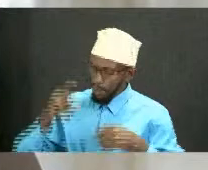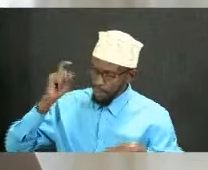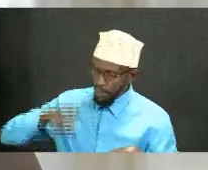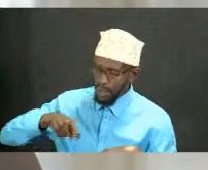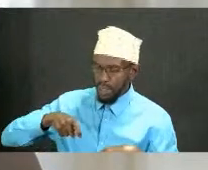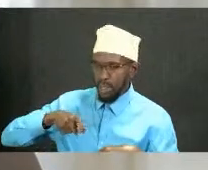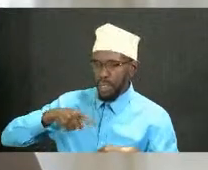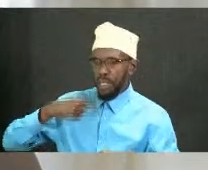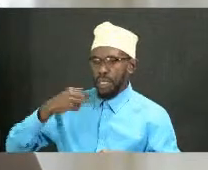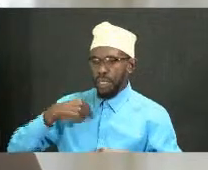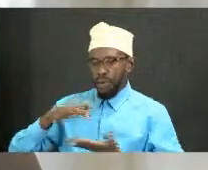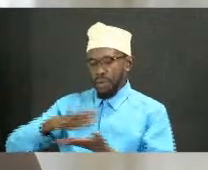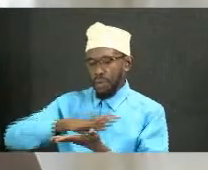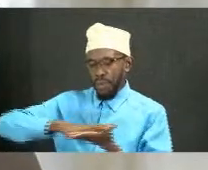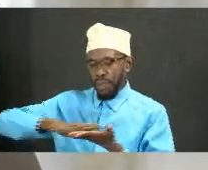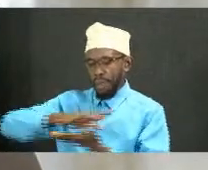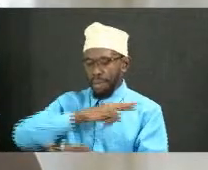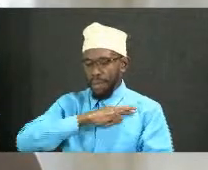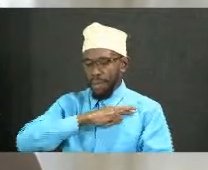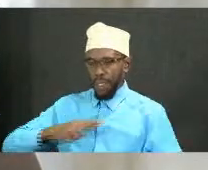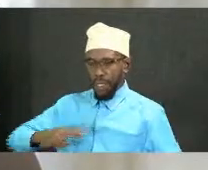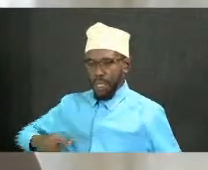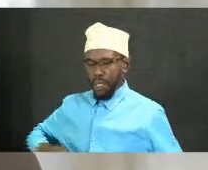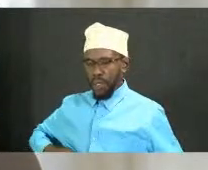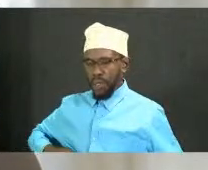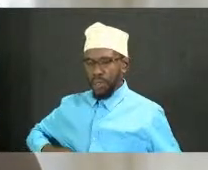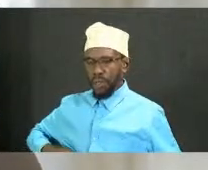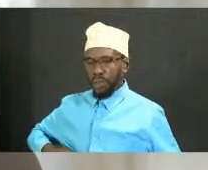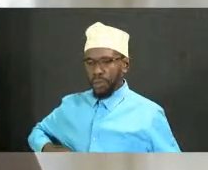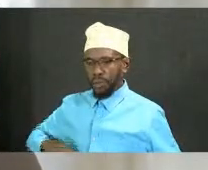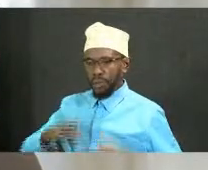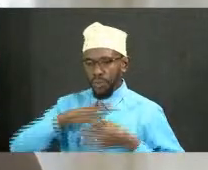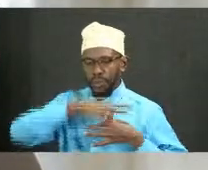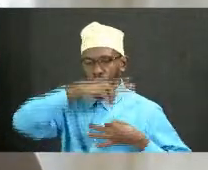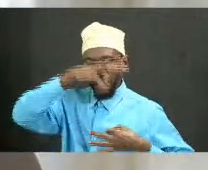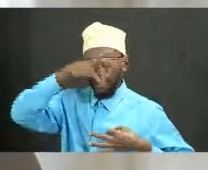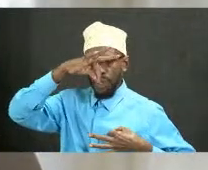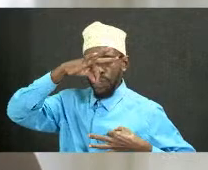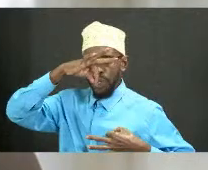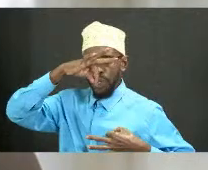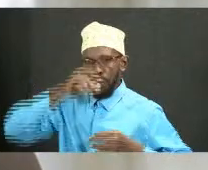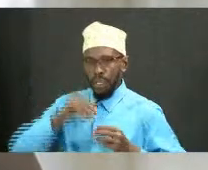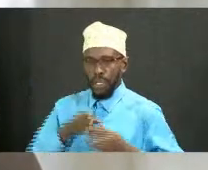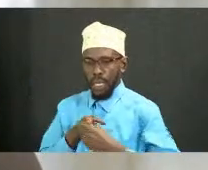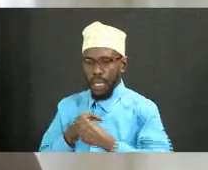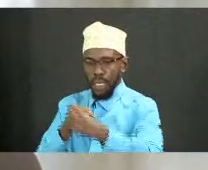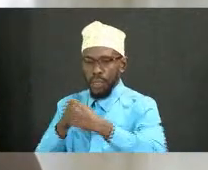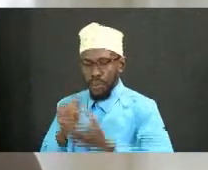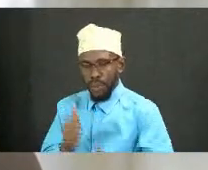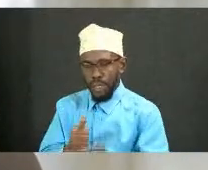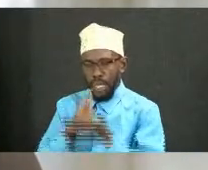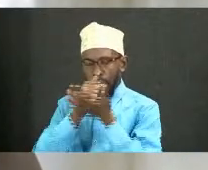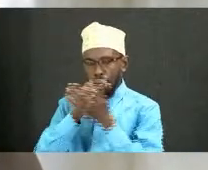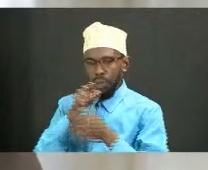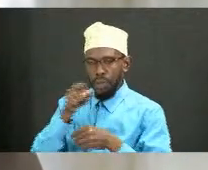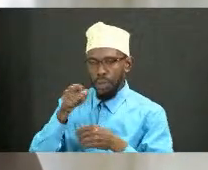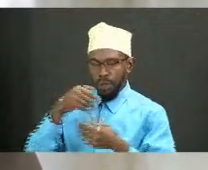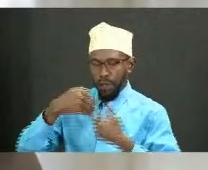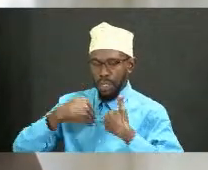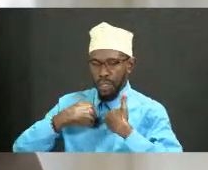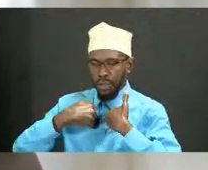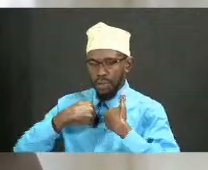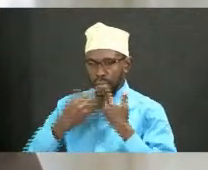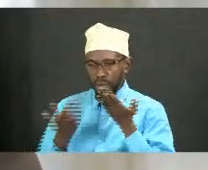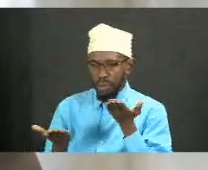pia uwe na msingi wa kidini ama spirituality ambayo itakuongoza ama kukusaidia ku have